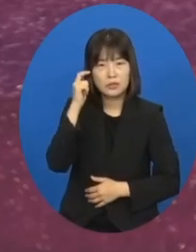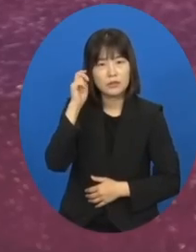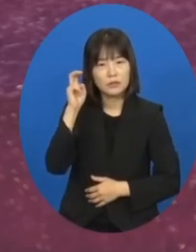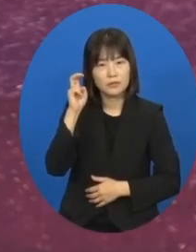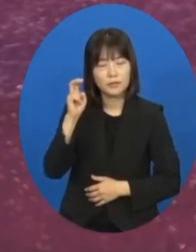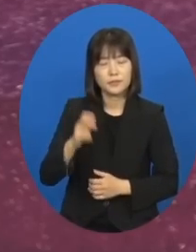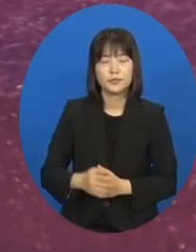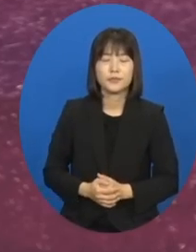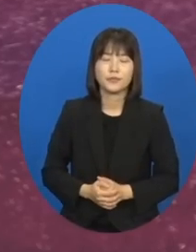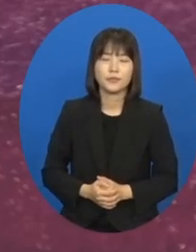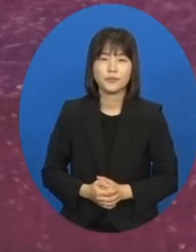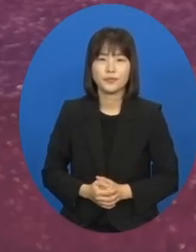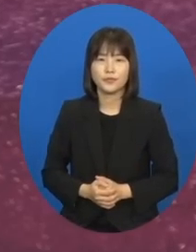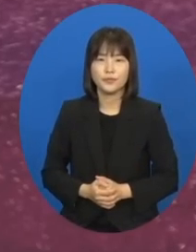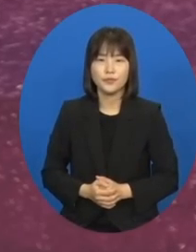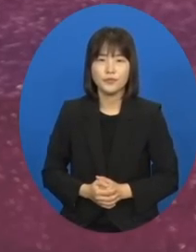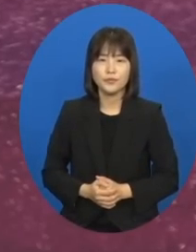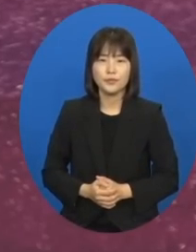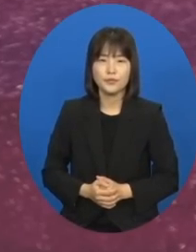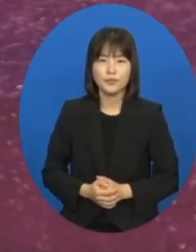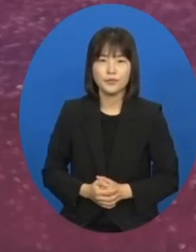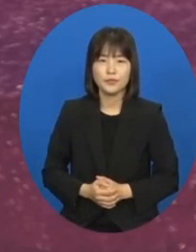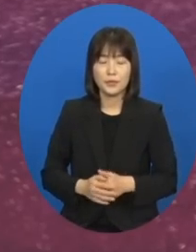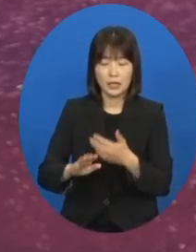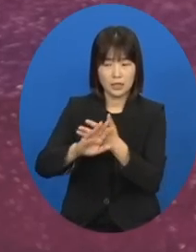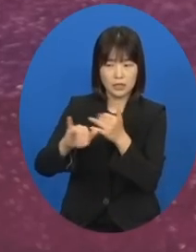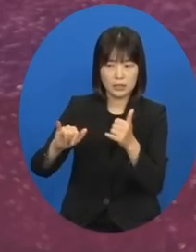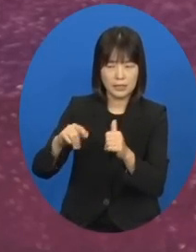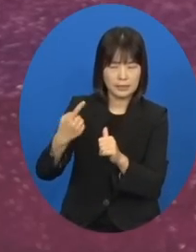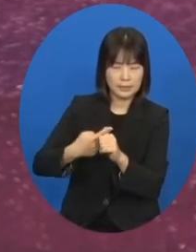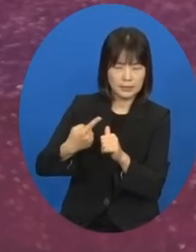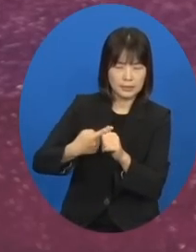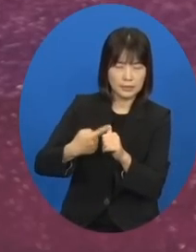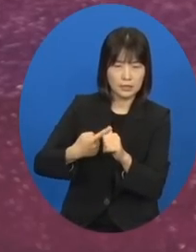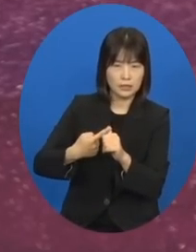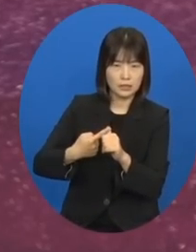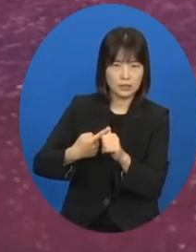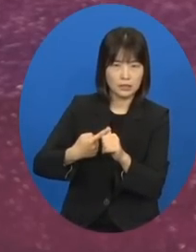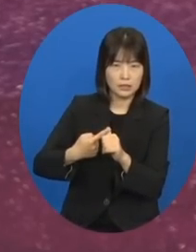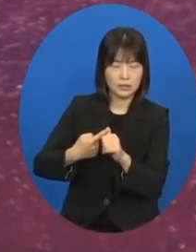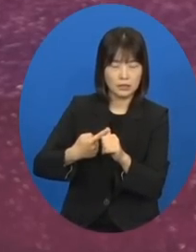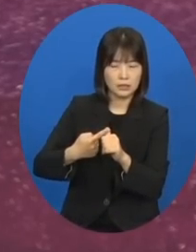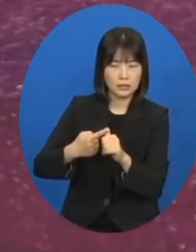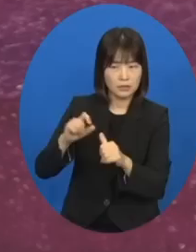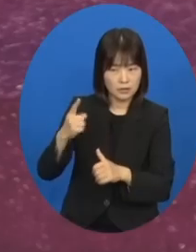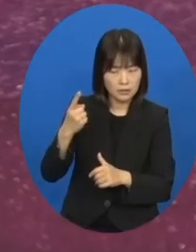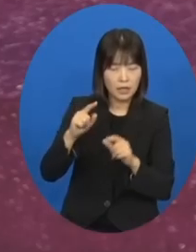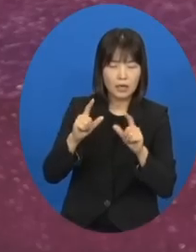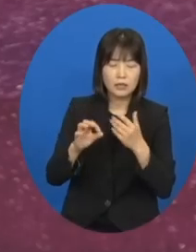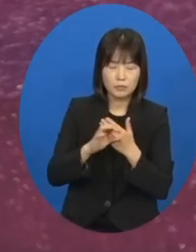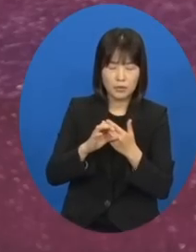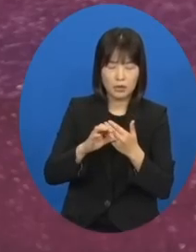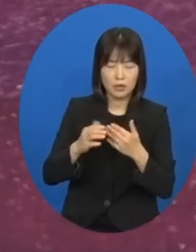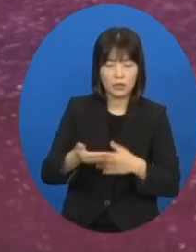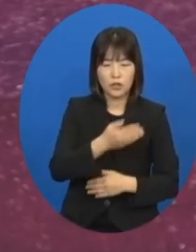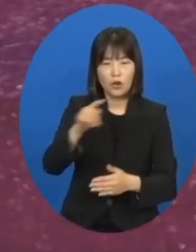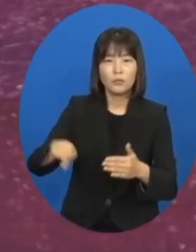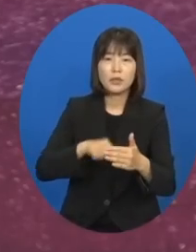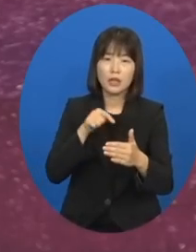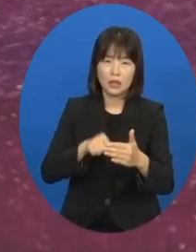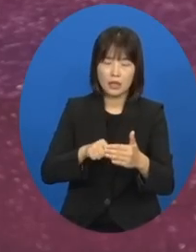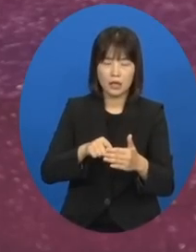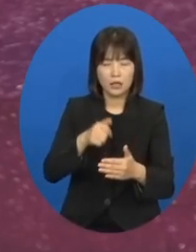거예요 어떤 다른 사람의 참소 때문일 수도 있고 여전히 여러분들의 내면 가운데 아